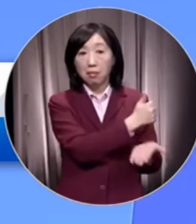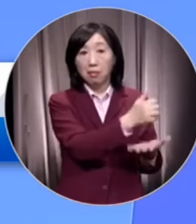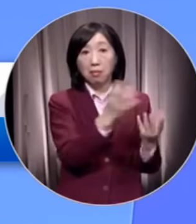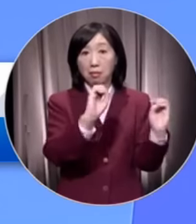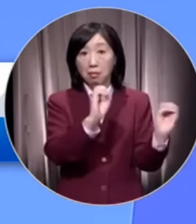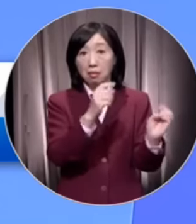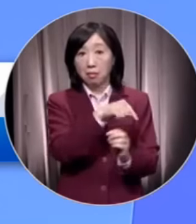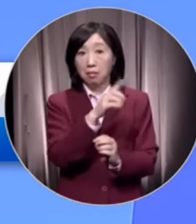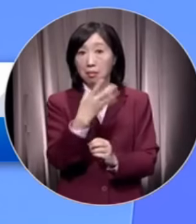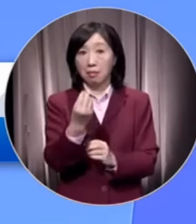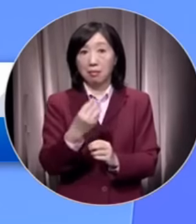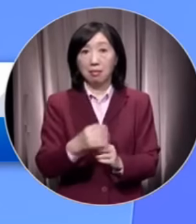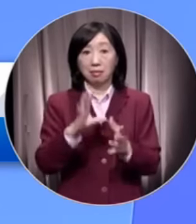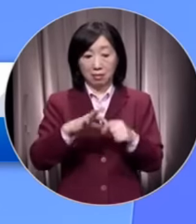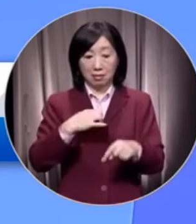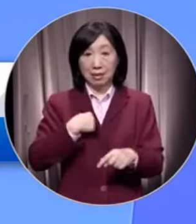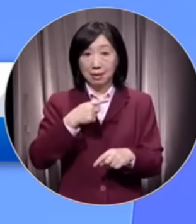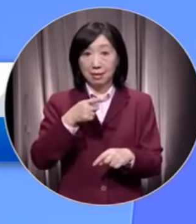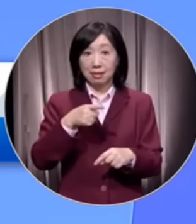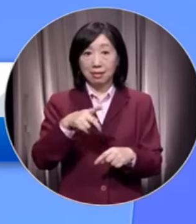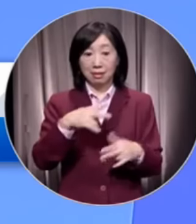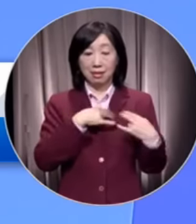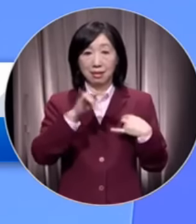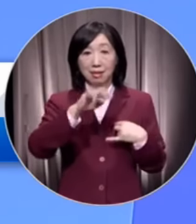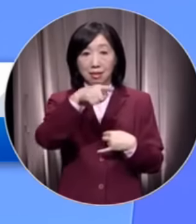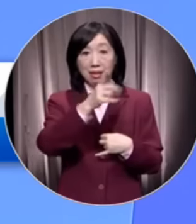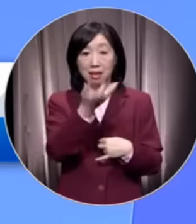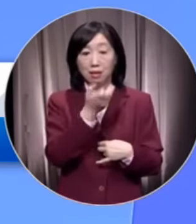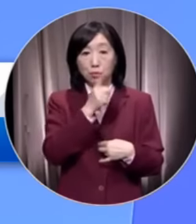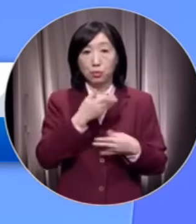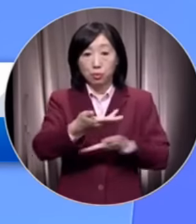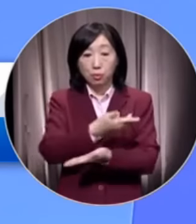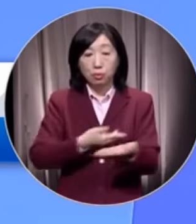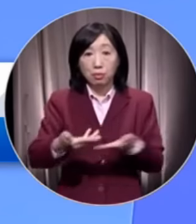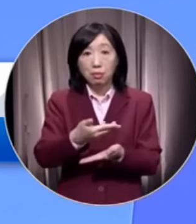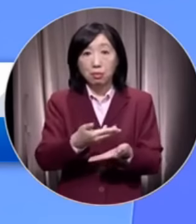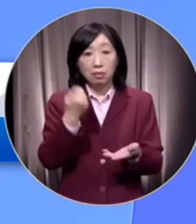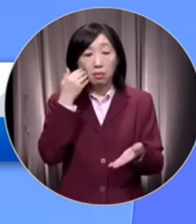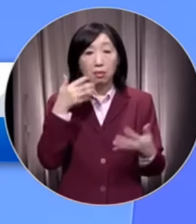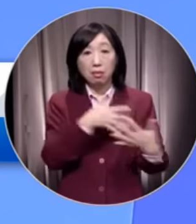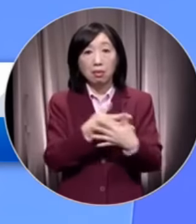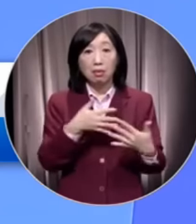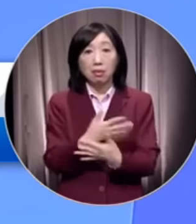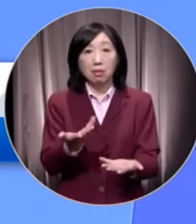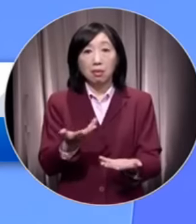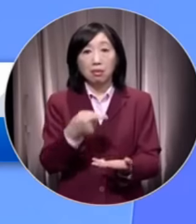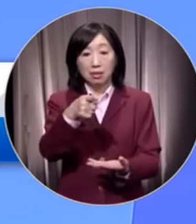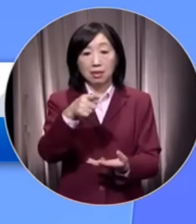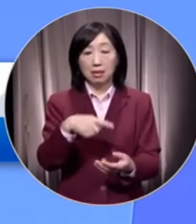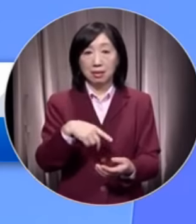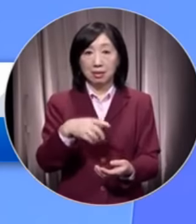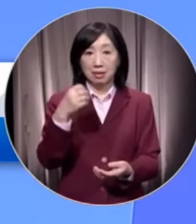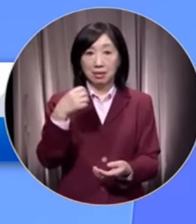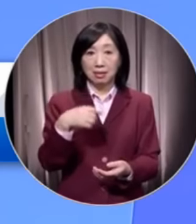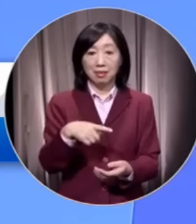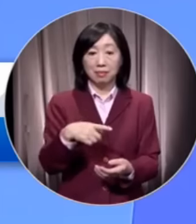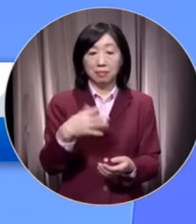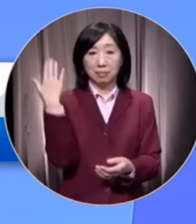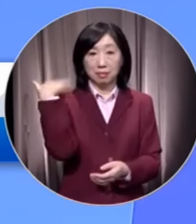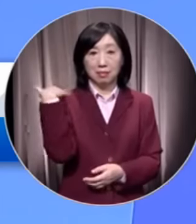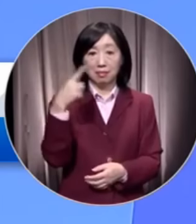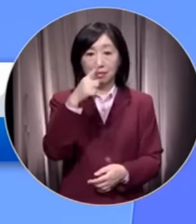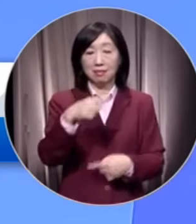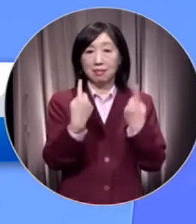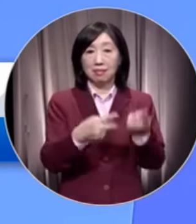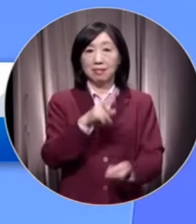您所谓的沟通，事实上你的沟通，你一直强调沟通能力，不要忘了您过去参与过